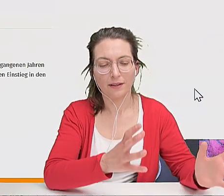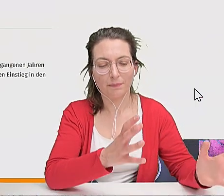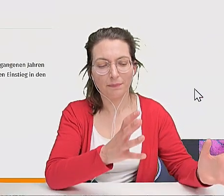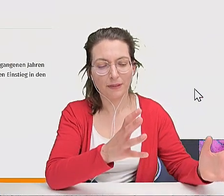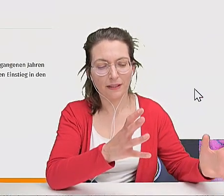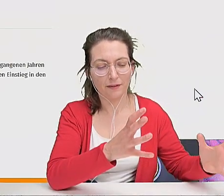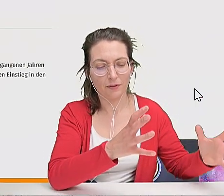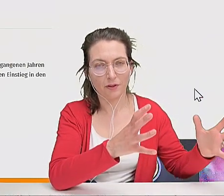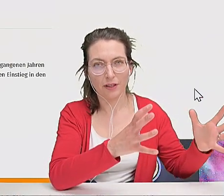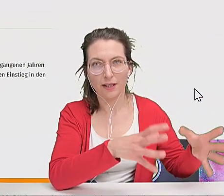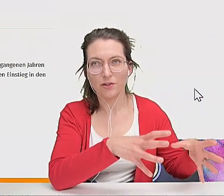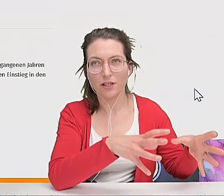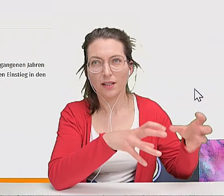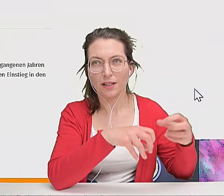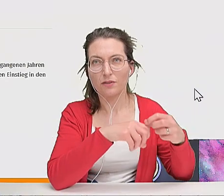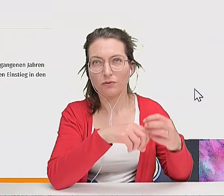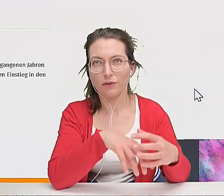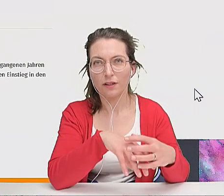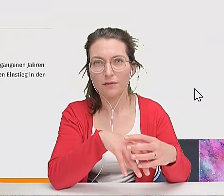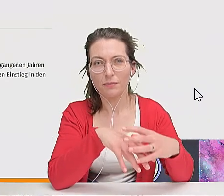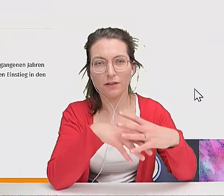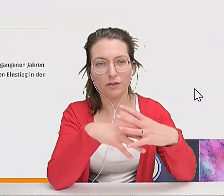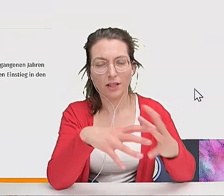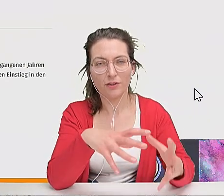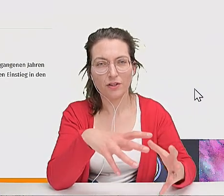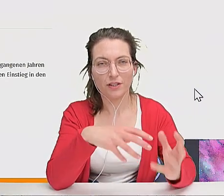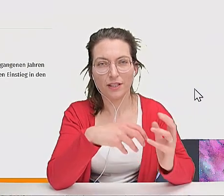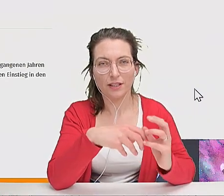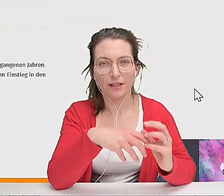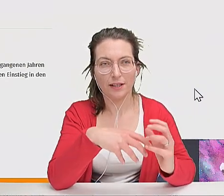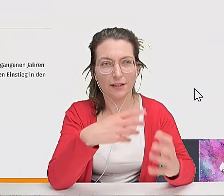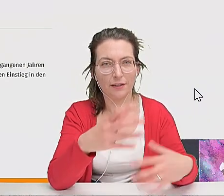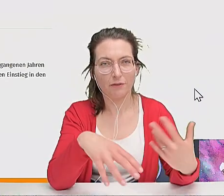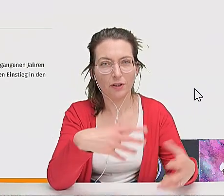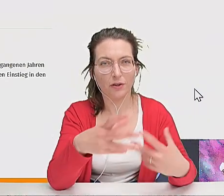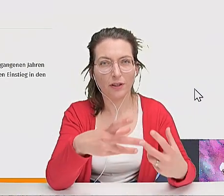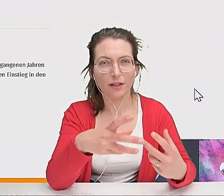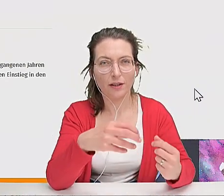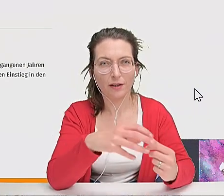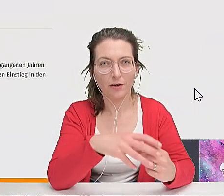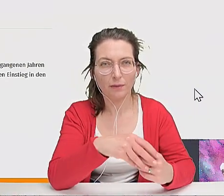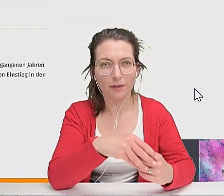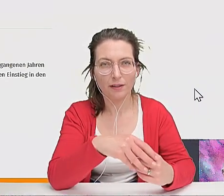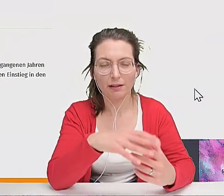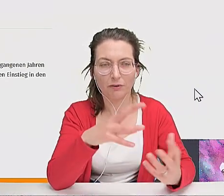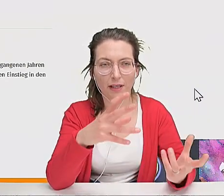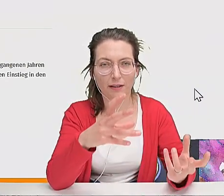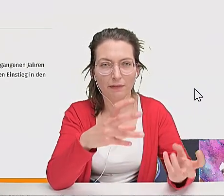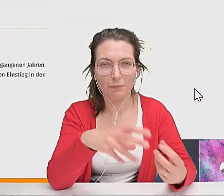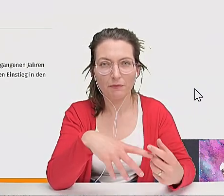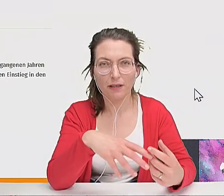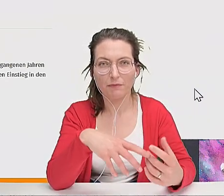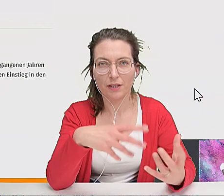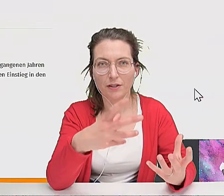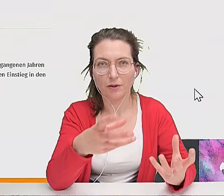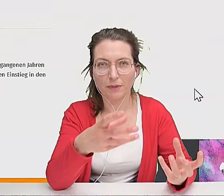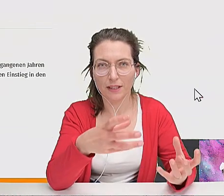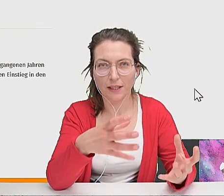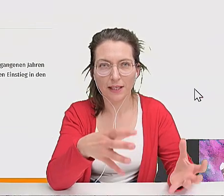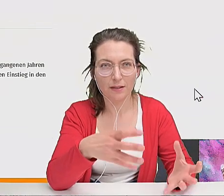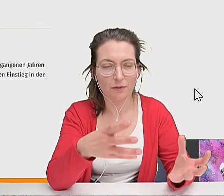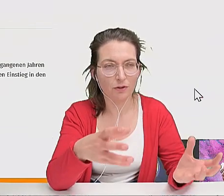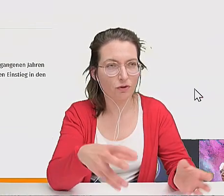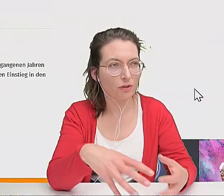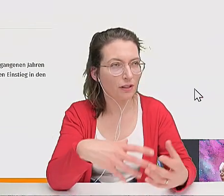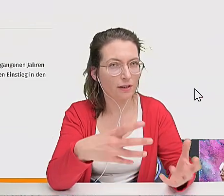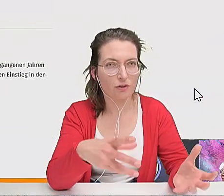ich habe gelernt, wir können einsteigen jetzt sofort mit Challenges, die gerade jede Woche neu kommen. Ein so kleiner Wettbewerb, wer das auch mit seiner